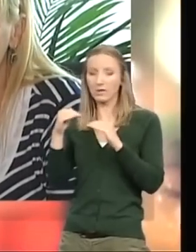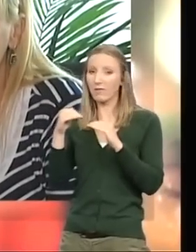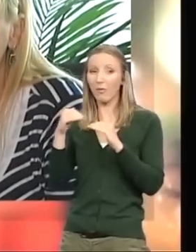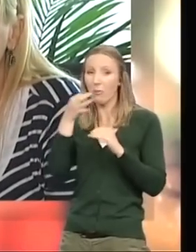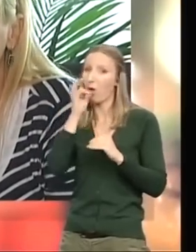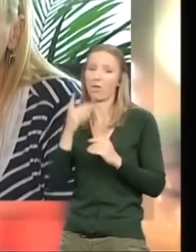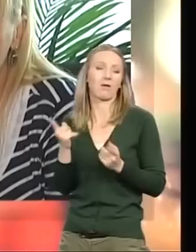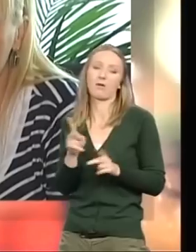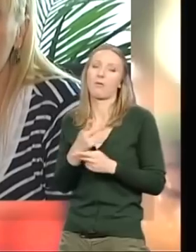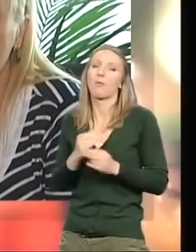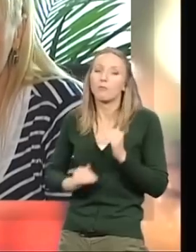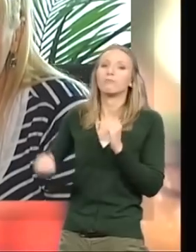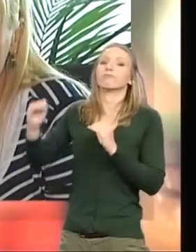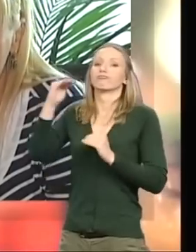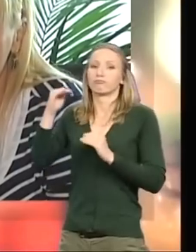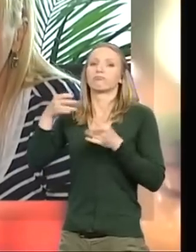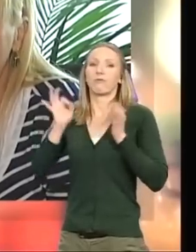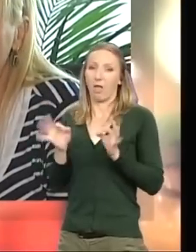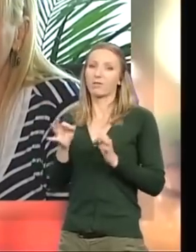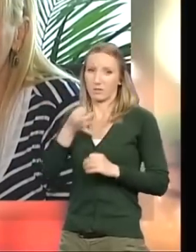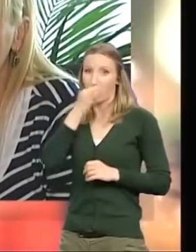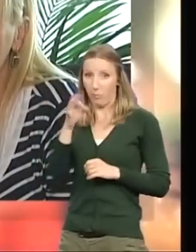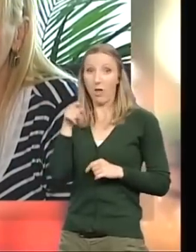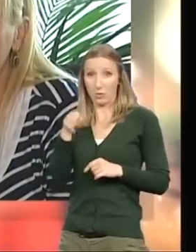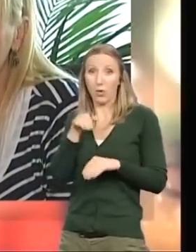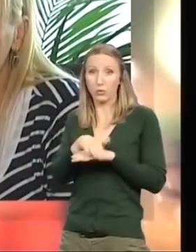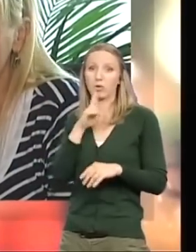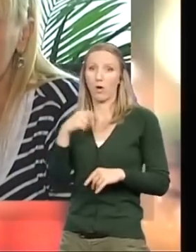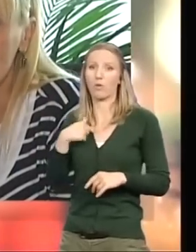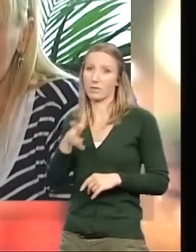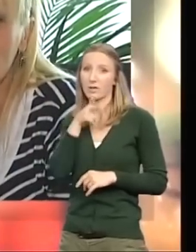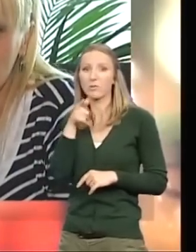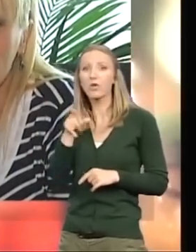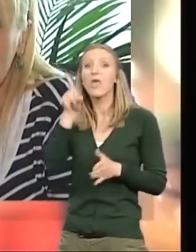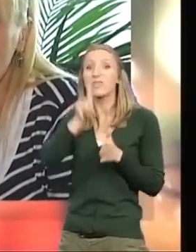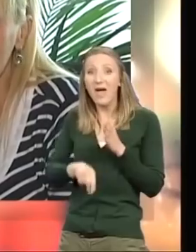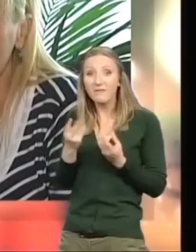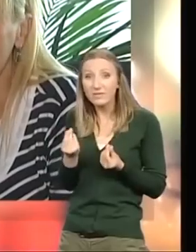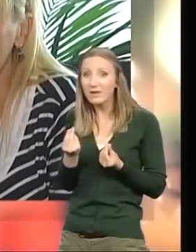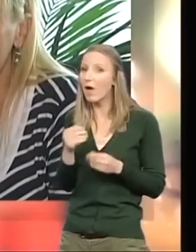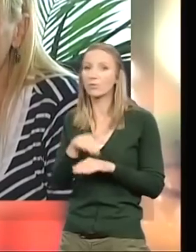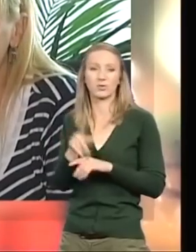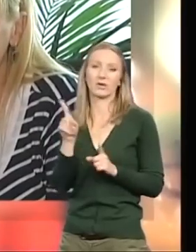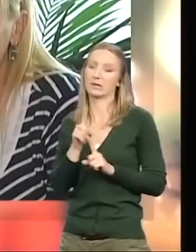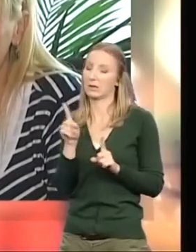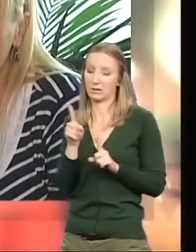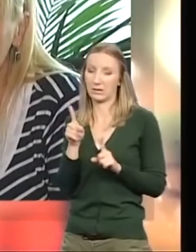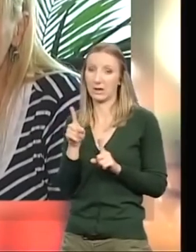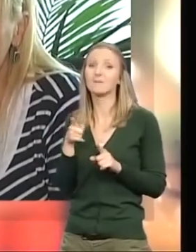i da je zapravo usluga koja se teži, ali da je to jeftina usluga nije. I svakako da